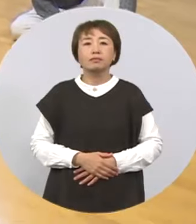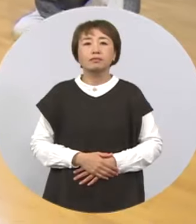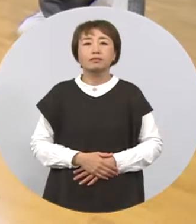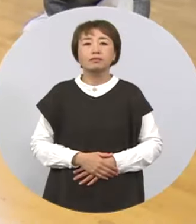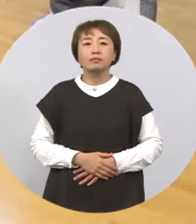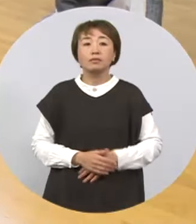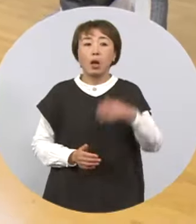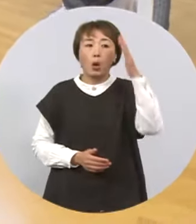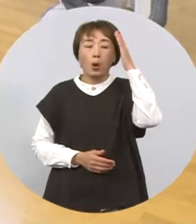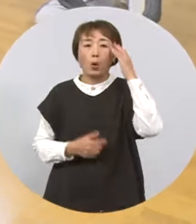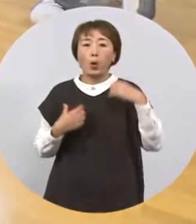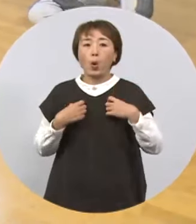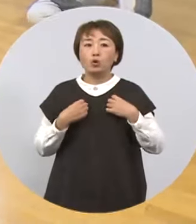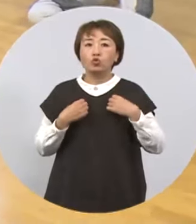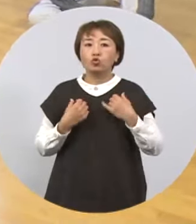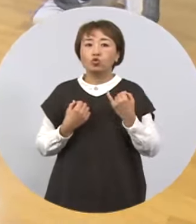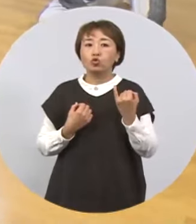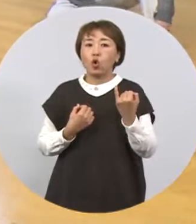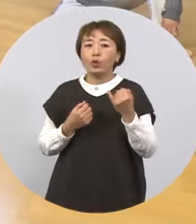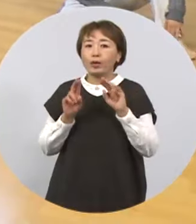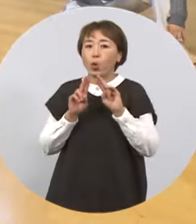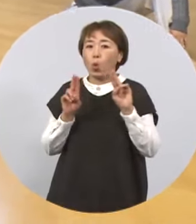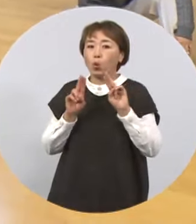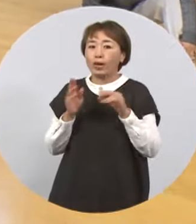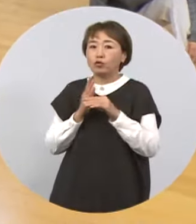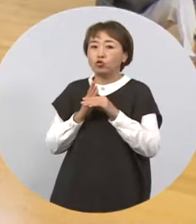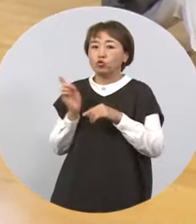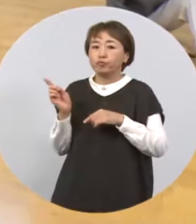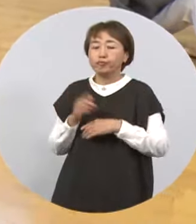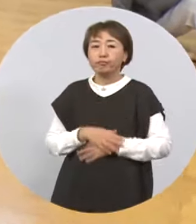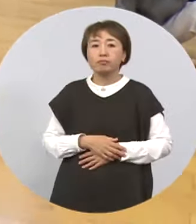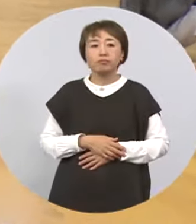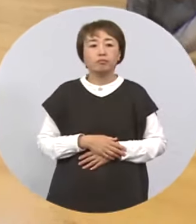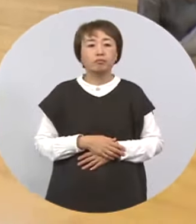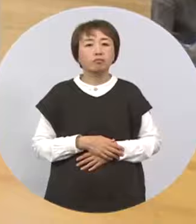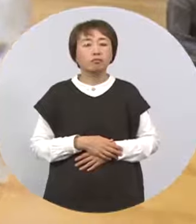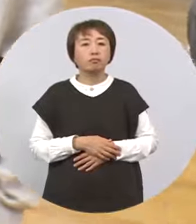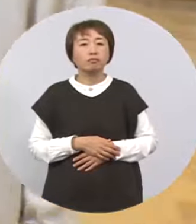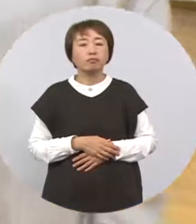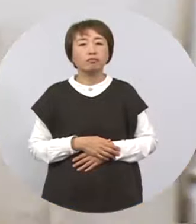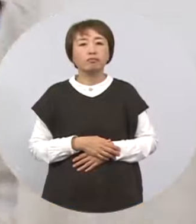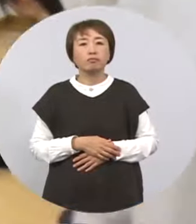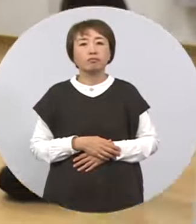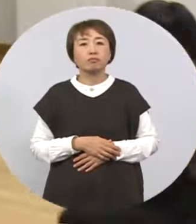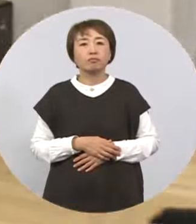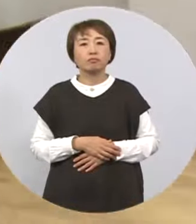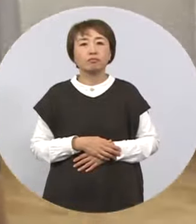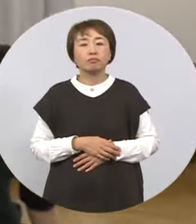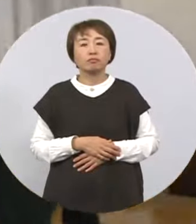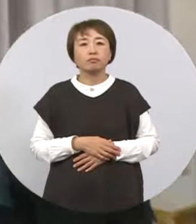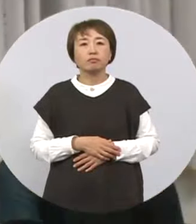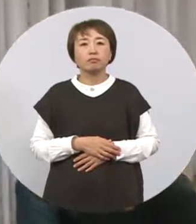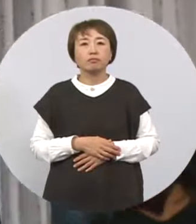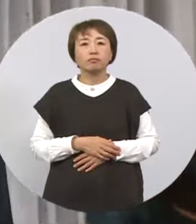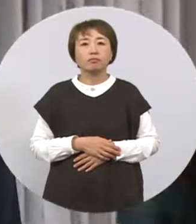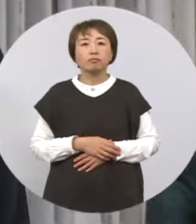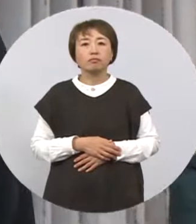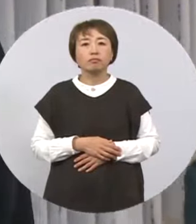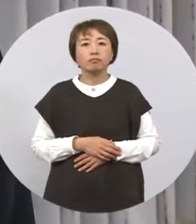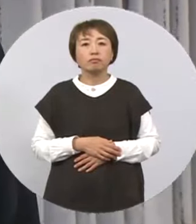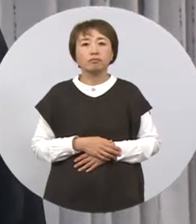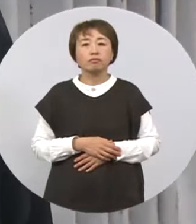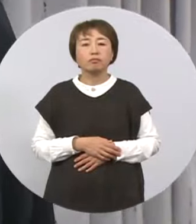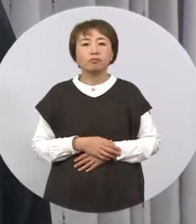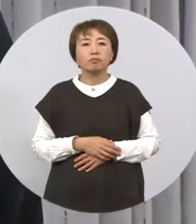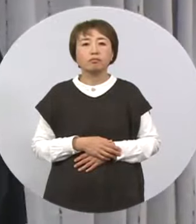情けないよ、こんな私じゃ悔しくて涙止まら